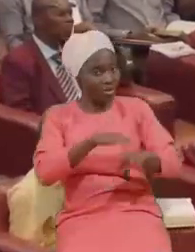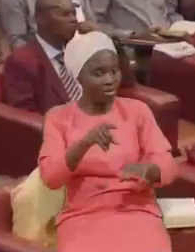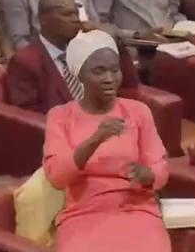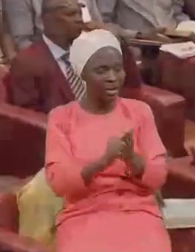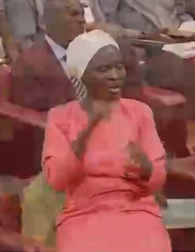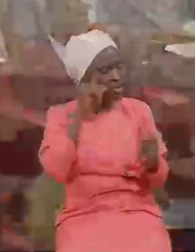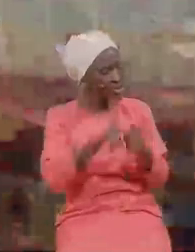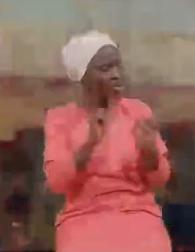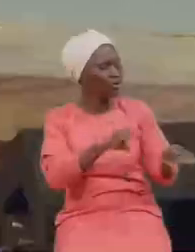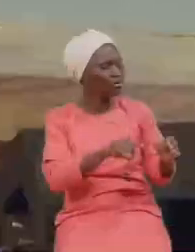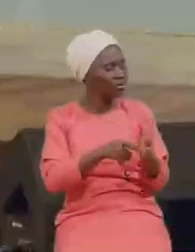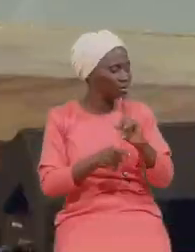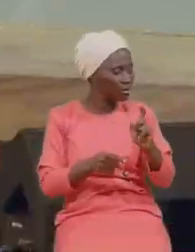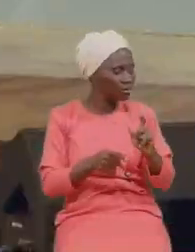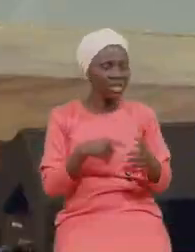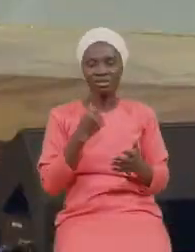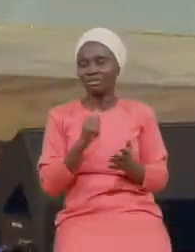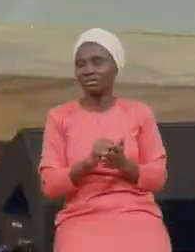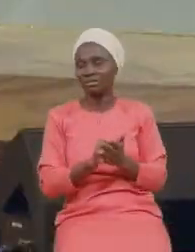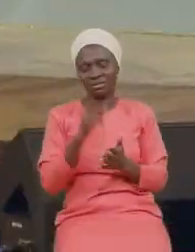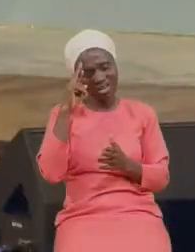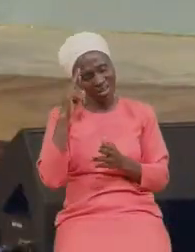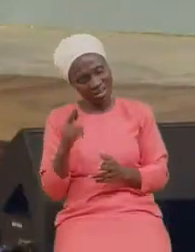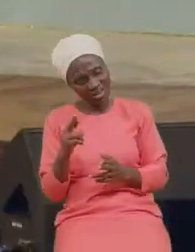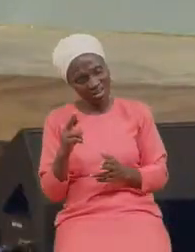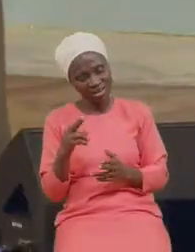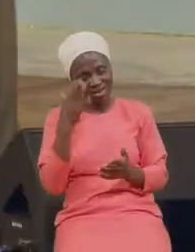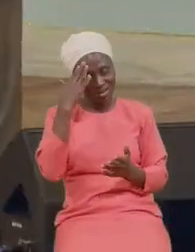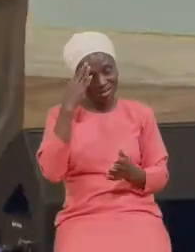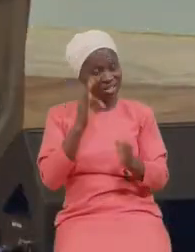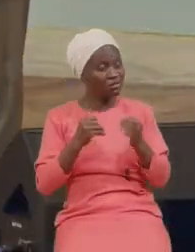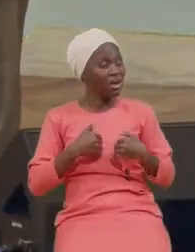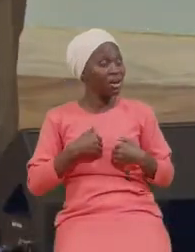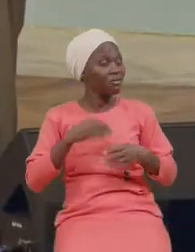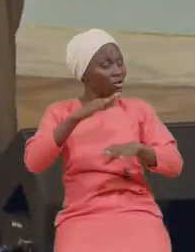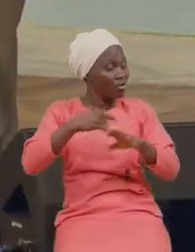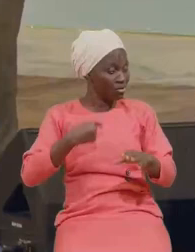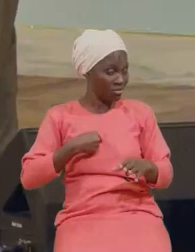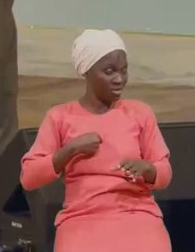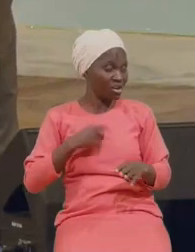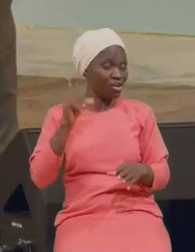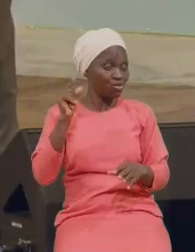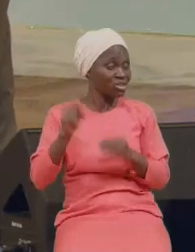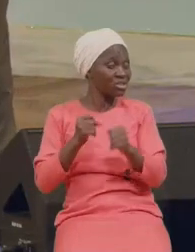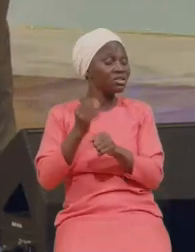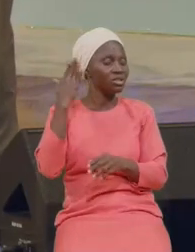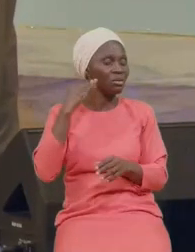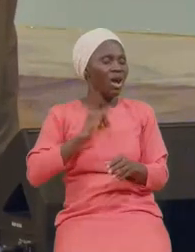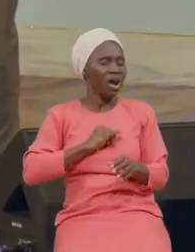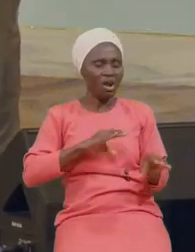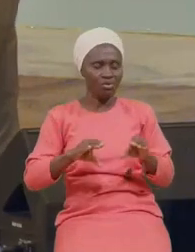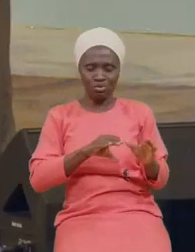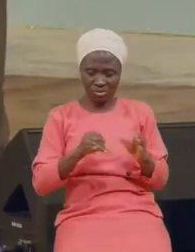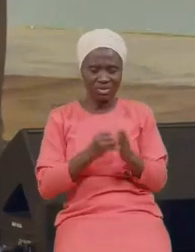Lucas monsieur tu sais non si tu m'as appelé 20 ans passés oui je vais sauter faire ça